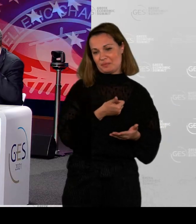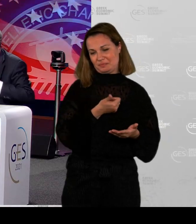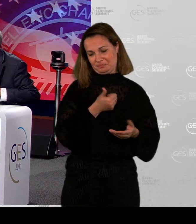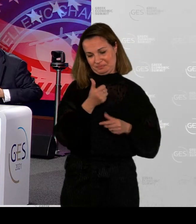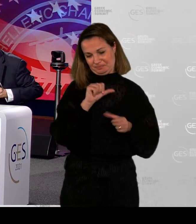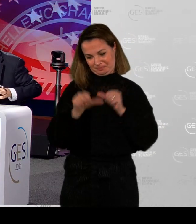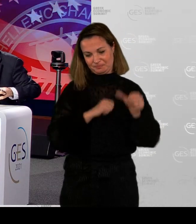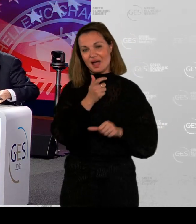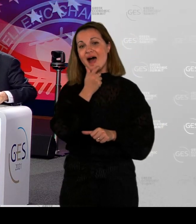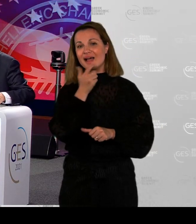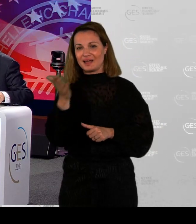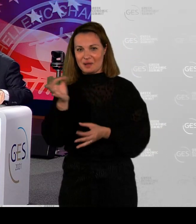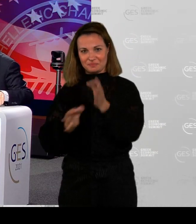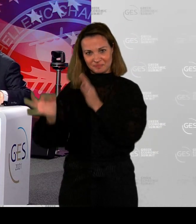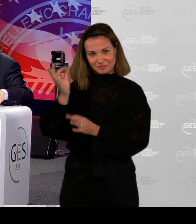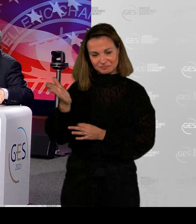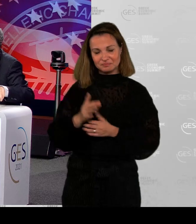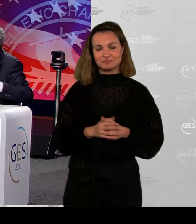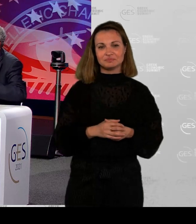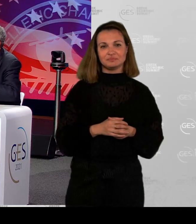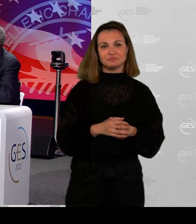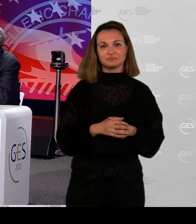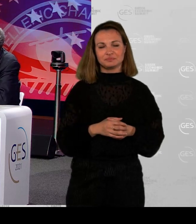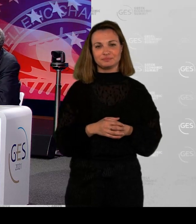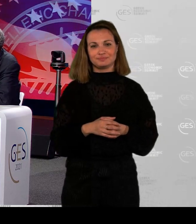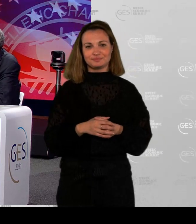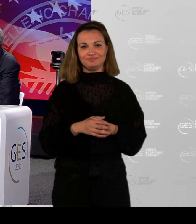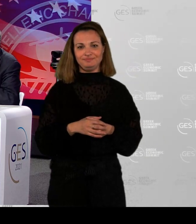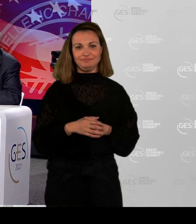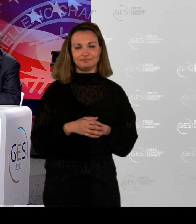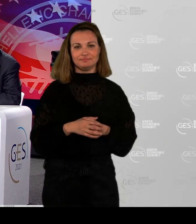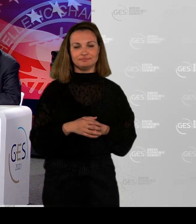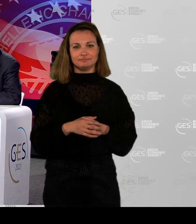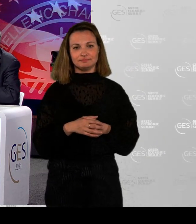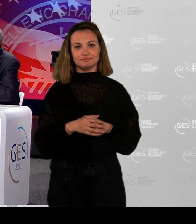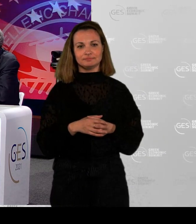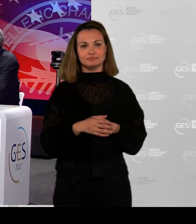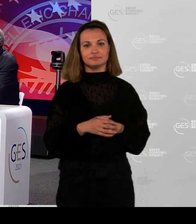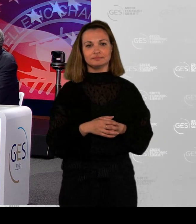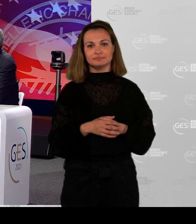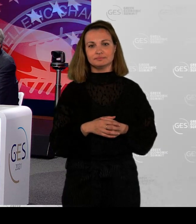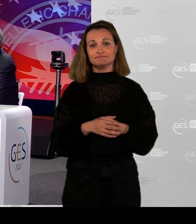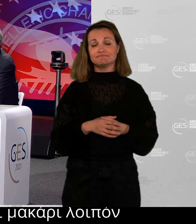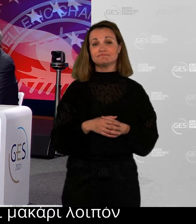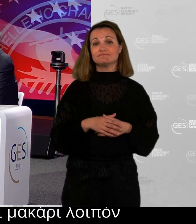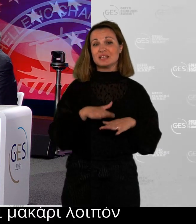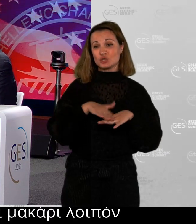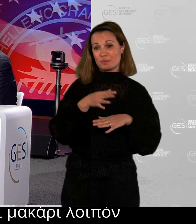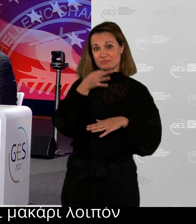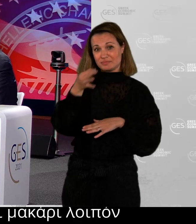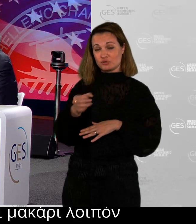comment? Yeah, thank you very much. I have been in Greece since 2008. Sorry, I've been in Greece since